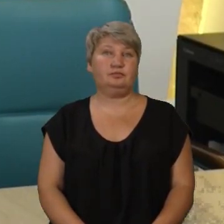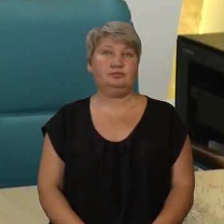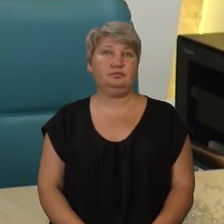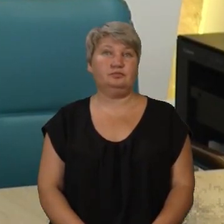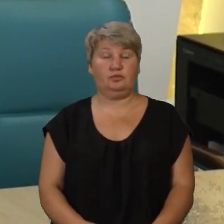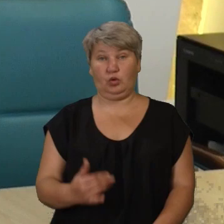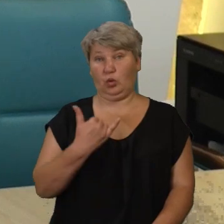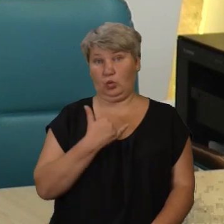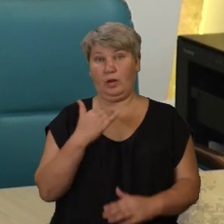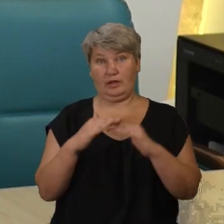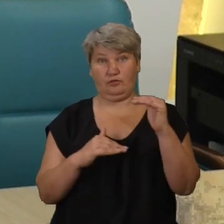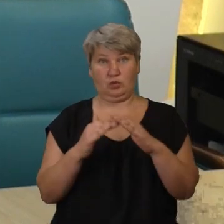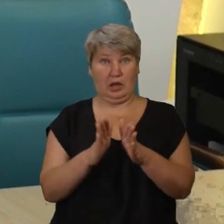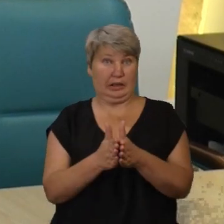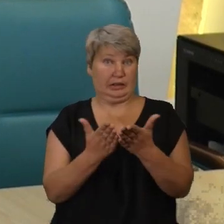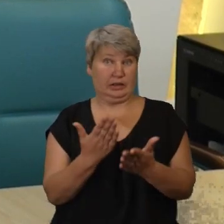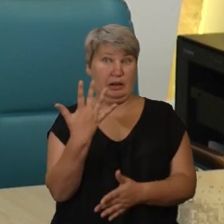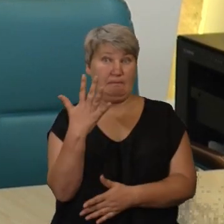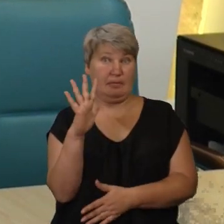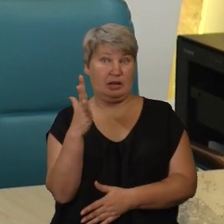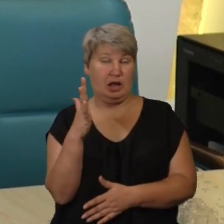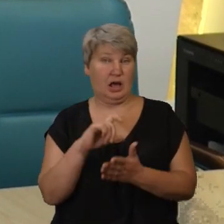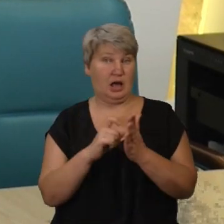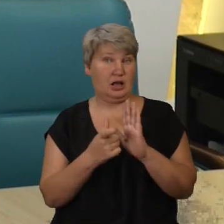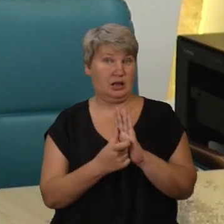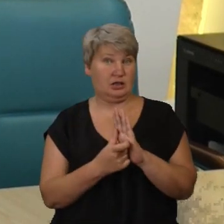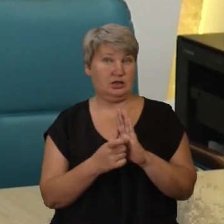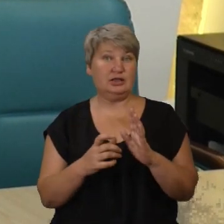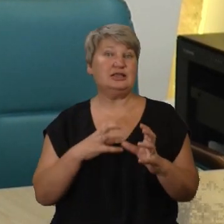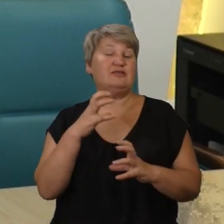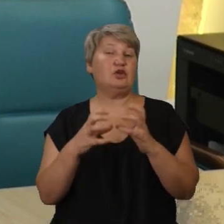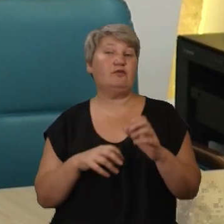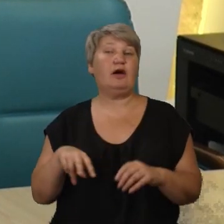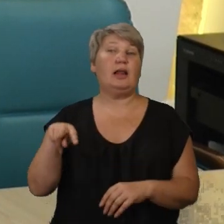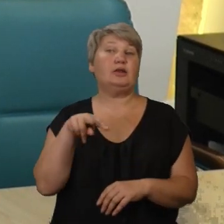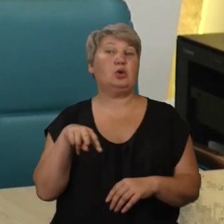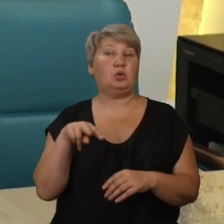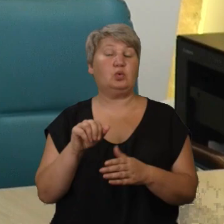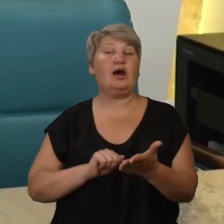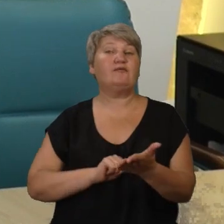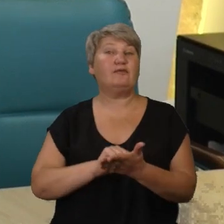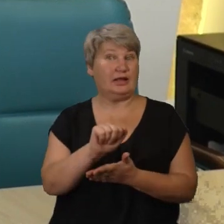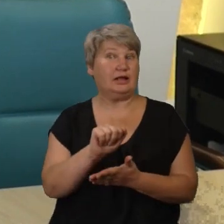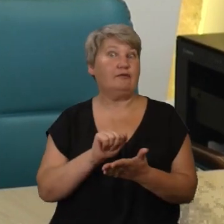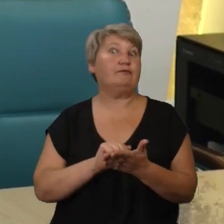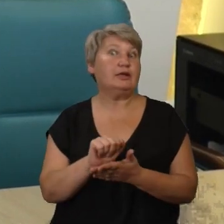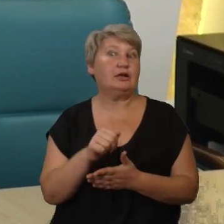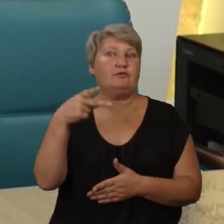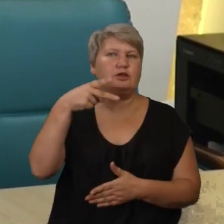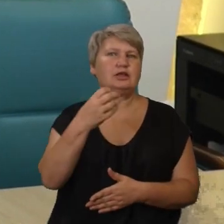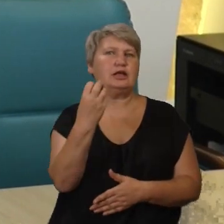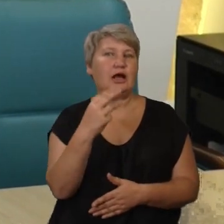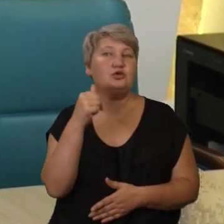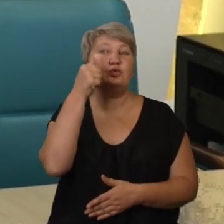у мене в руках підручник для 5 класу так світова література виданий виданий в 2013